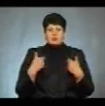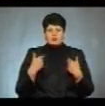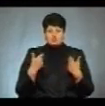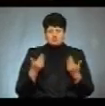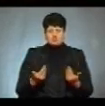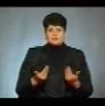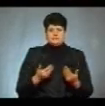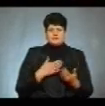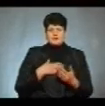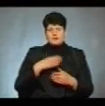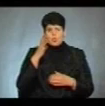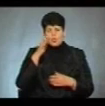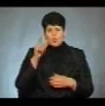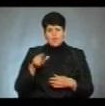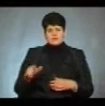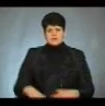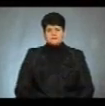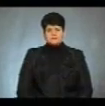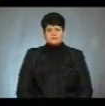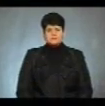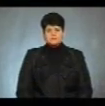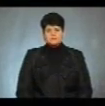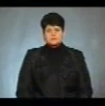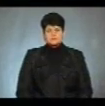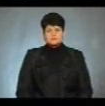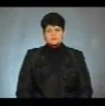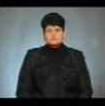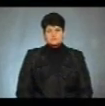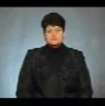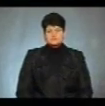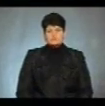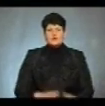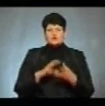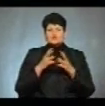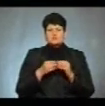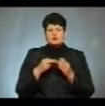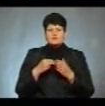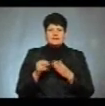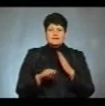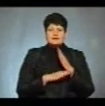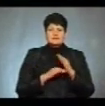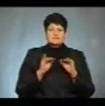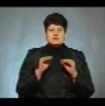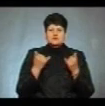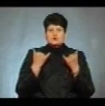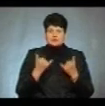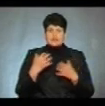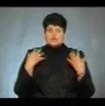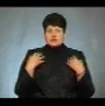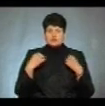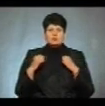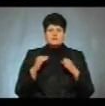і науковці. Анжела Шова, Андрій Прокопів, новини. Суму, на яку закупили дерева, які висадили сьогодні, начальник